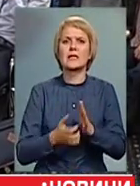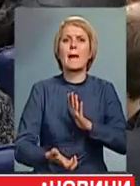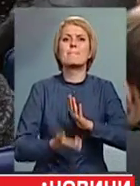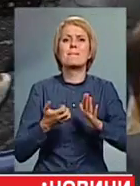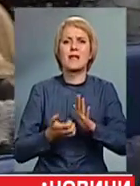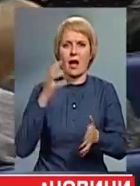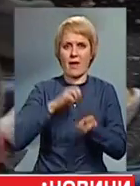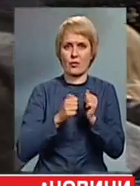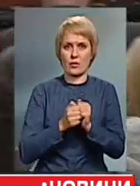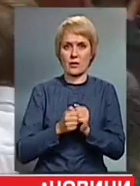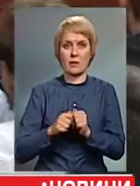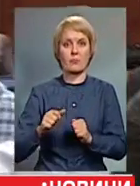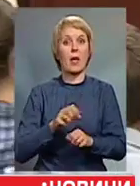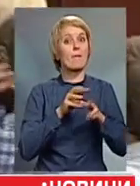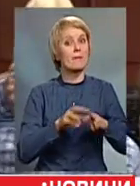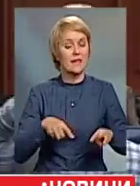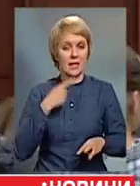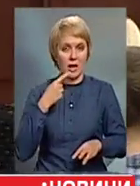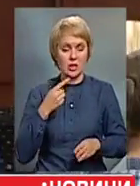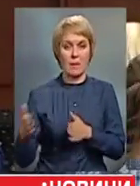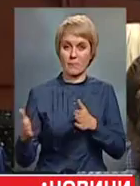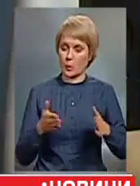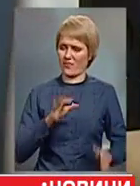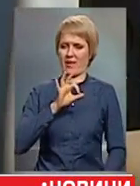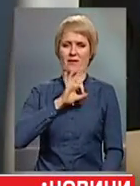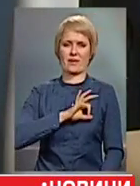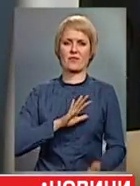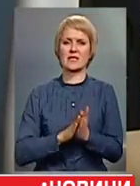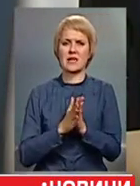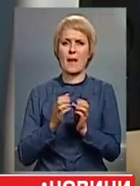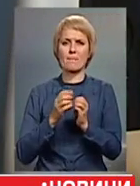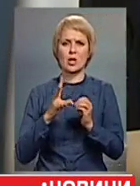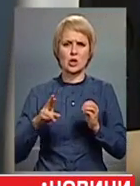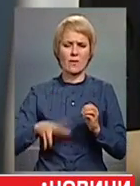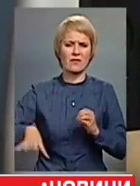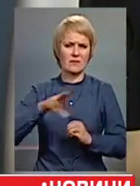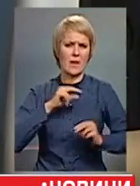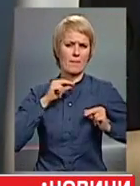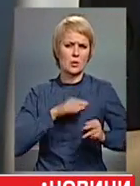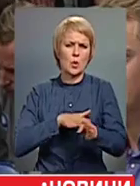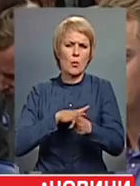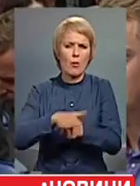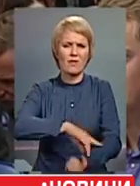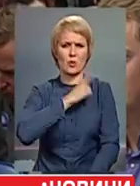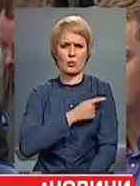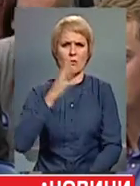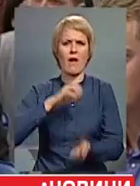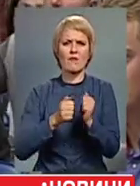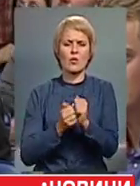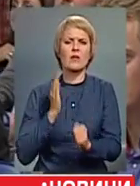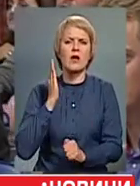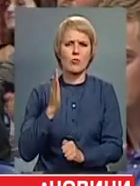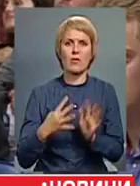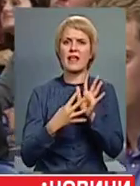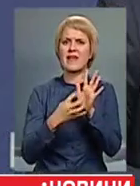зими йде ефективно. Електростанції станом на 15 жовтня працюватимуть на повну потужність, бо вугілля буде. Ті 900 тисяч